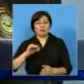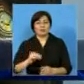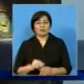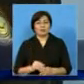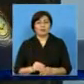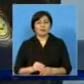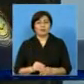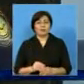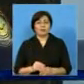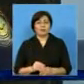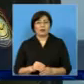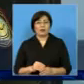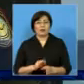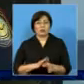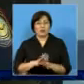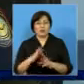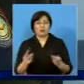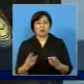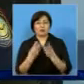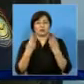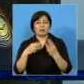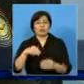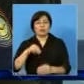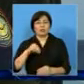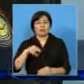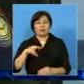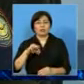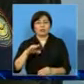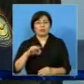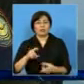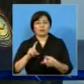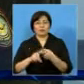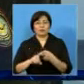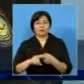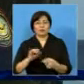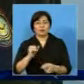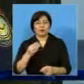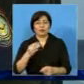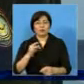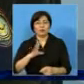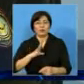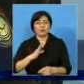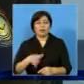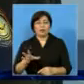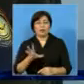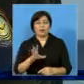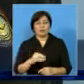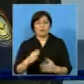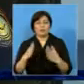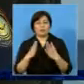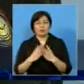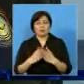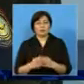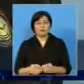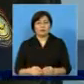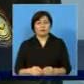тепловоза, то есть он полностью сгорел. Там в этой связи большие ущербы были. Все. А по жилому сектору, в принципе, у нас